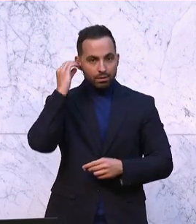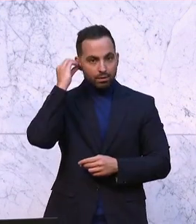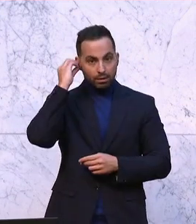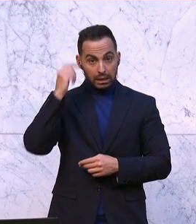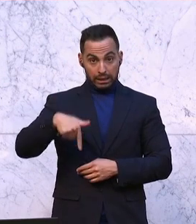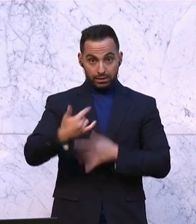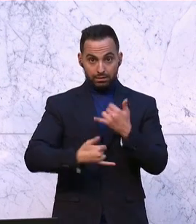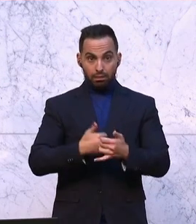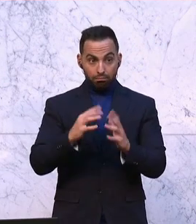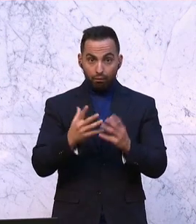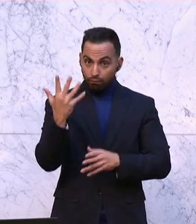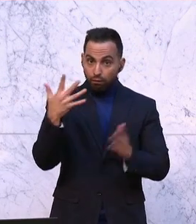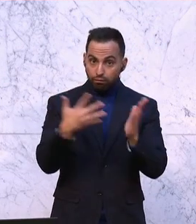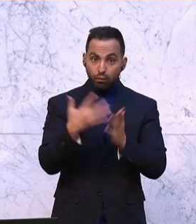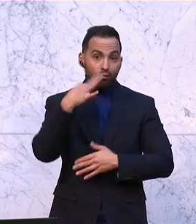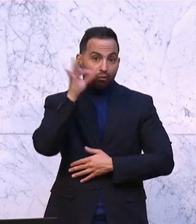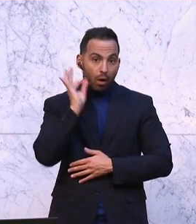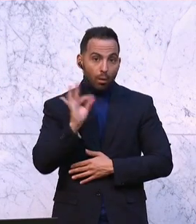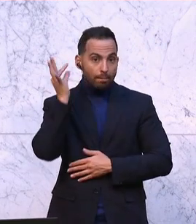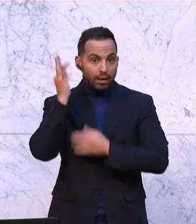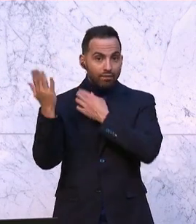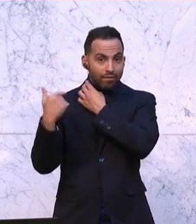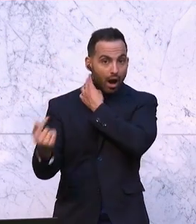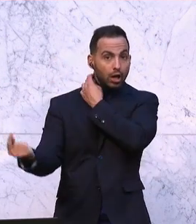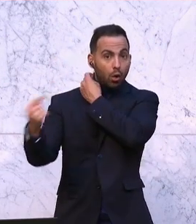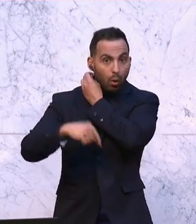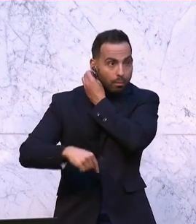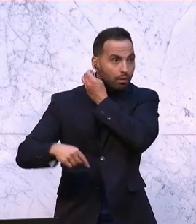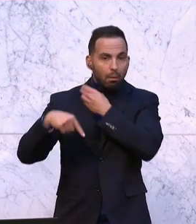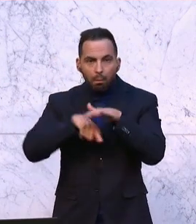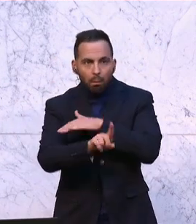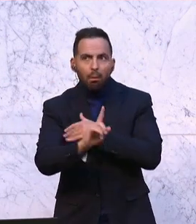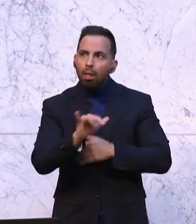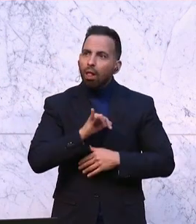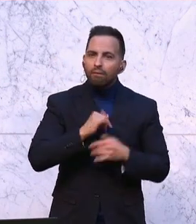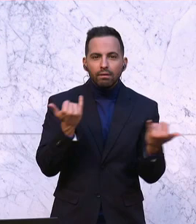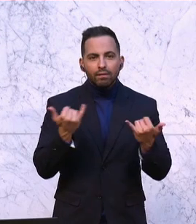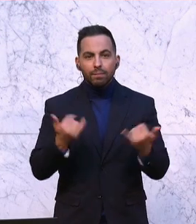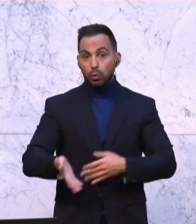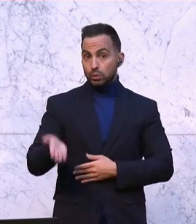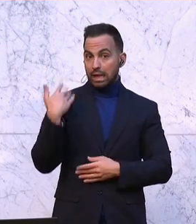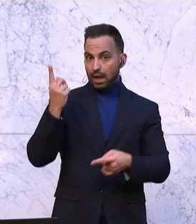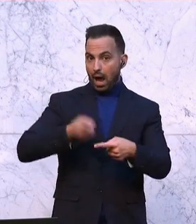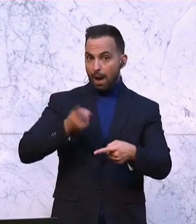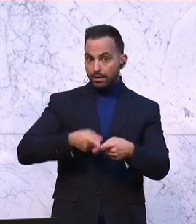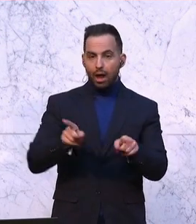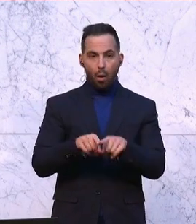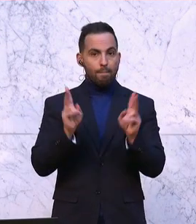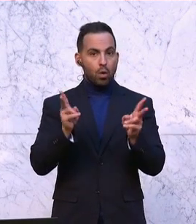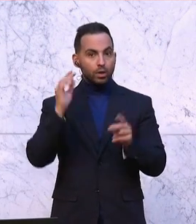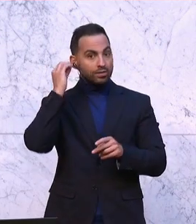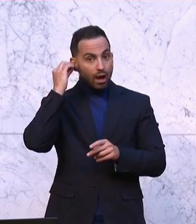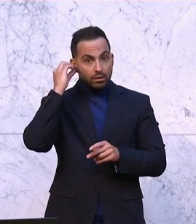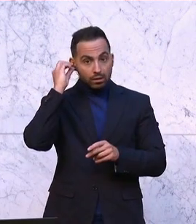waren 5.000 interessierte Frauen und Mädchen bereit, sich darüber zu informieren. Und seit April besteht auch die